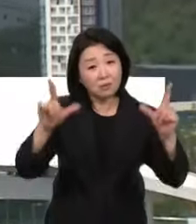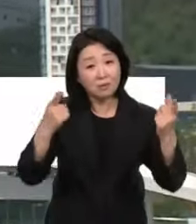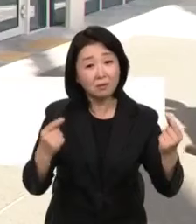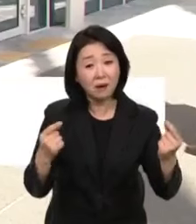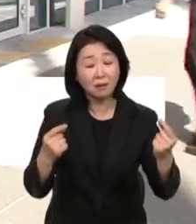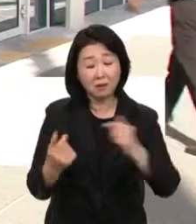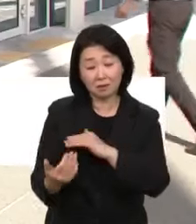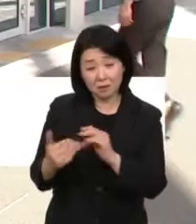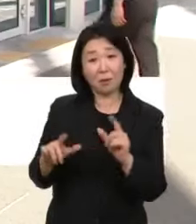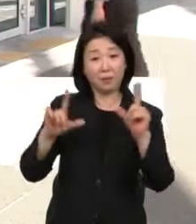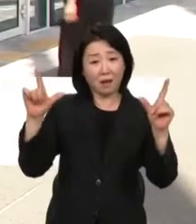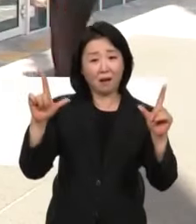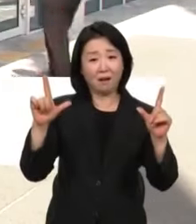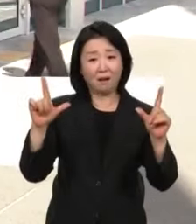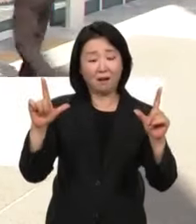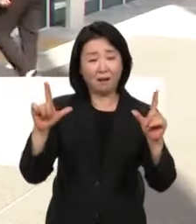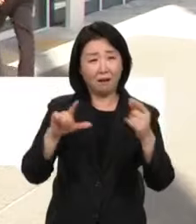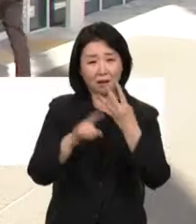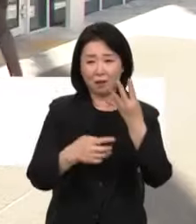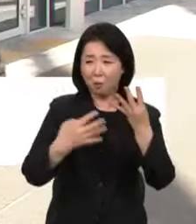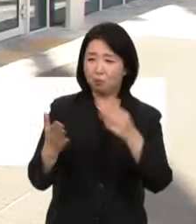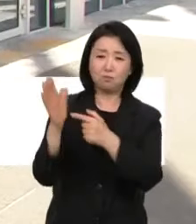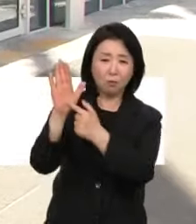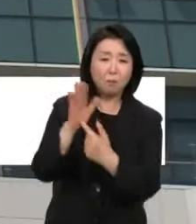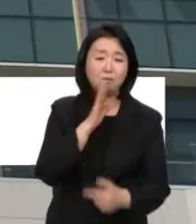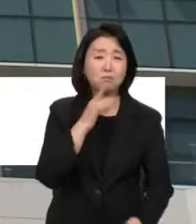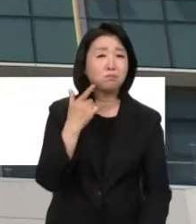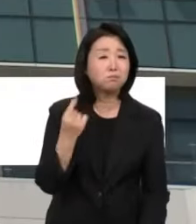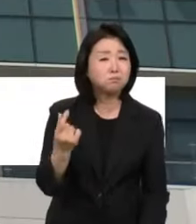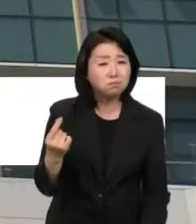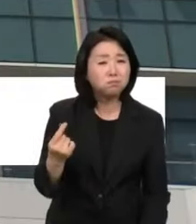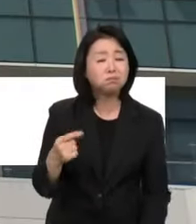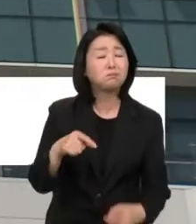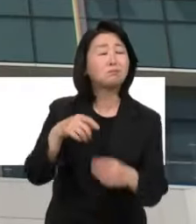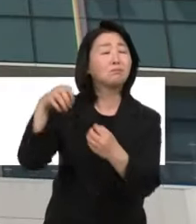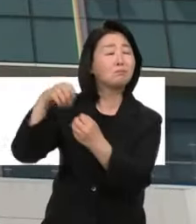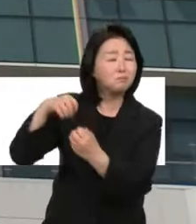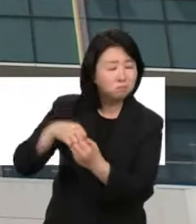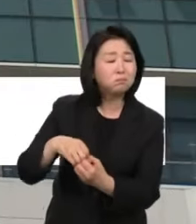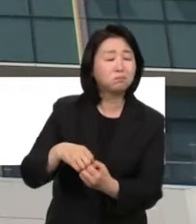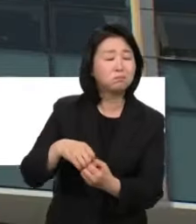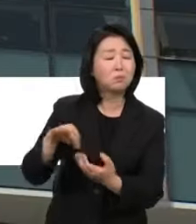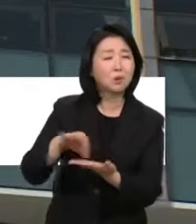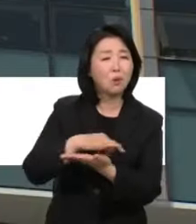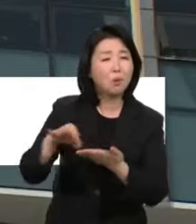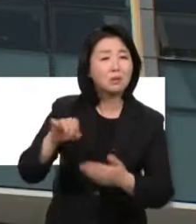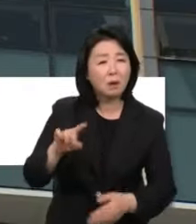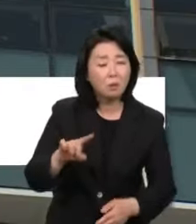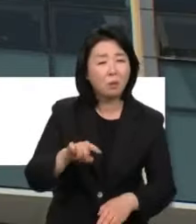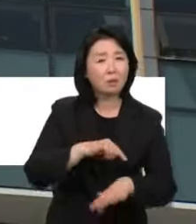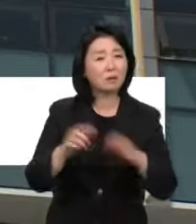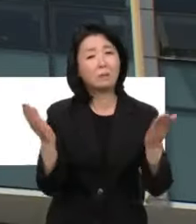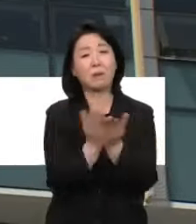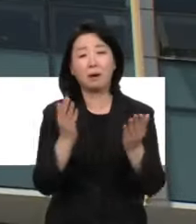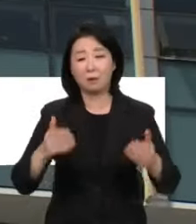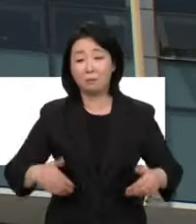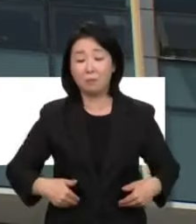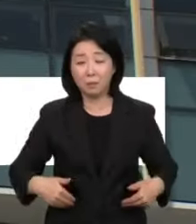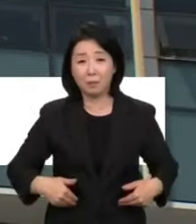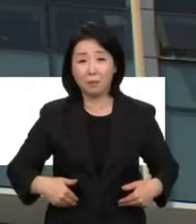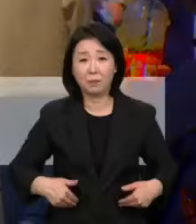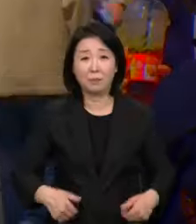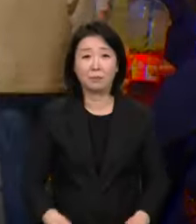그 전날 제출하는 것이 보통의 일반적인 관행이고 결산이라고 하는 작업이 대전에 맞춰서 하는 작업이 아니거든요. 그 전에